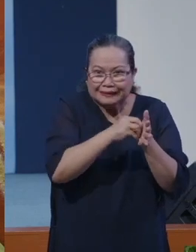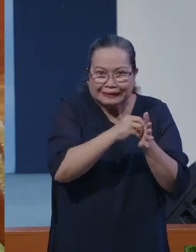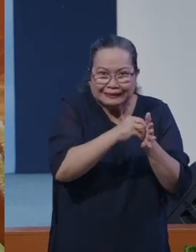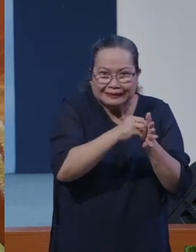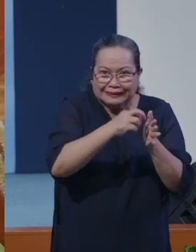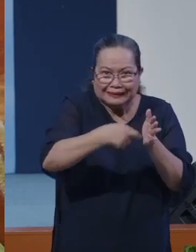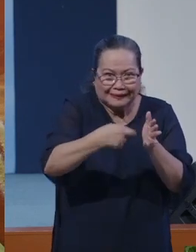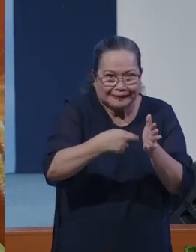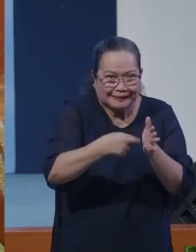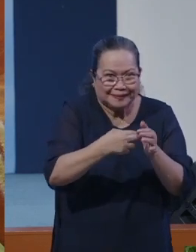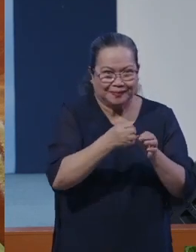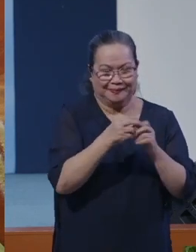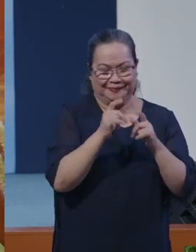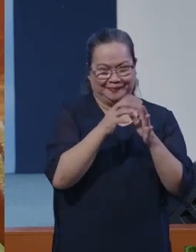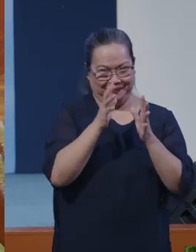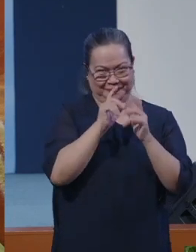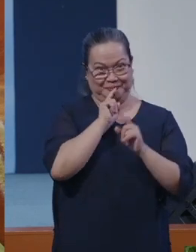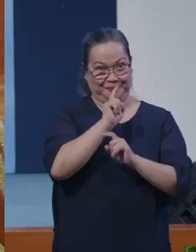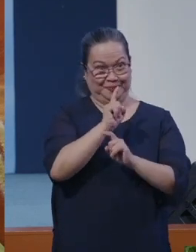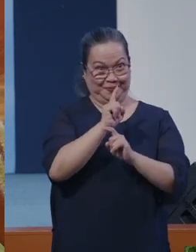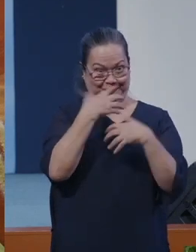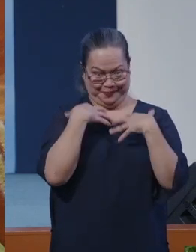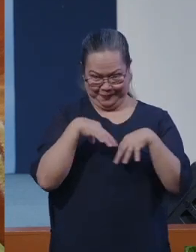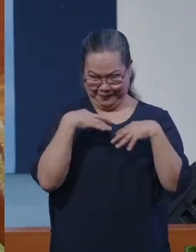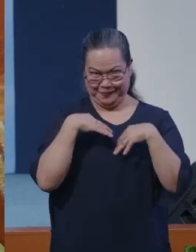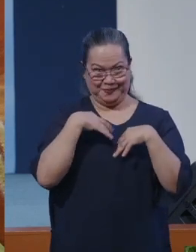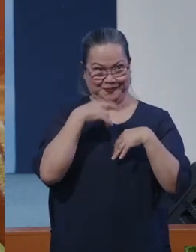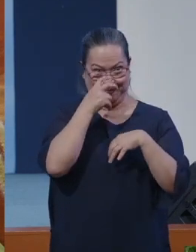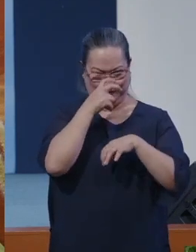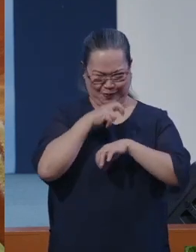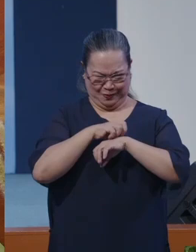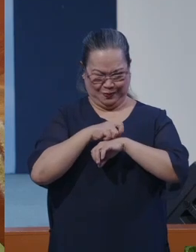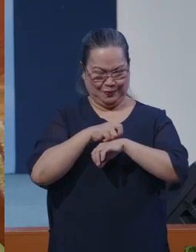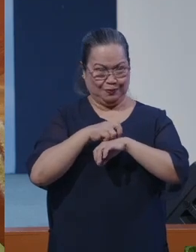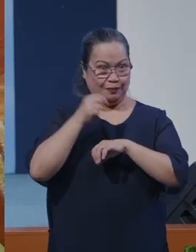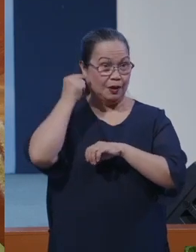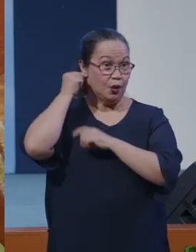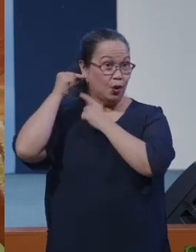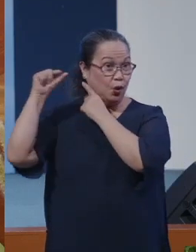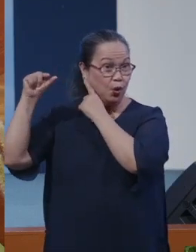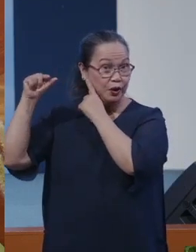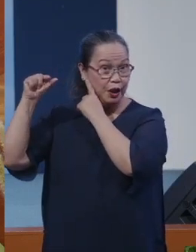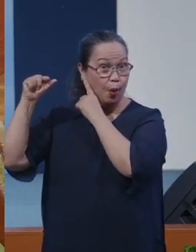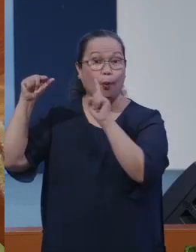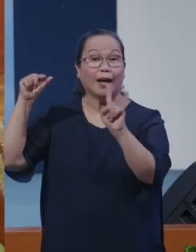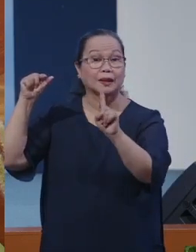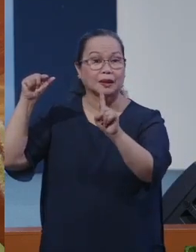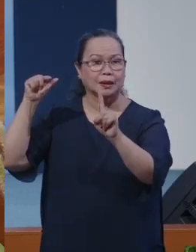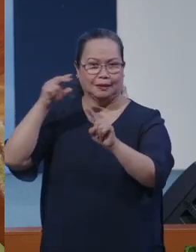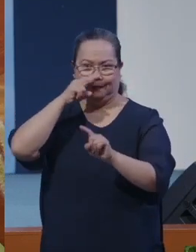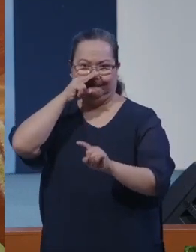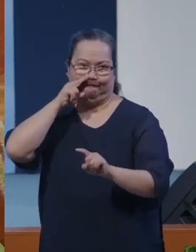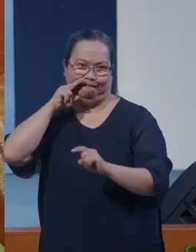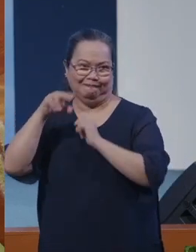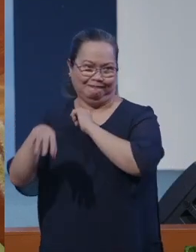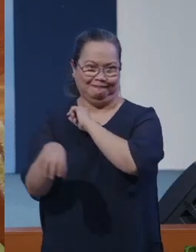grain, kinakain ng daga. Ang garments, kinakain ng moth. Ang gold, ninanakaw ng